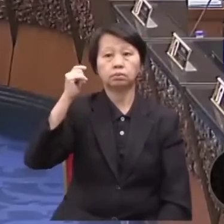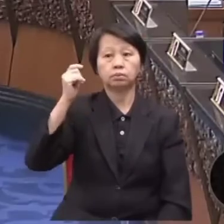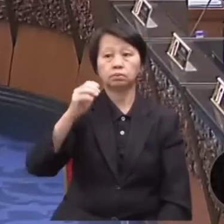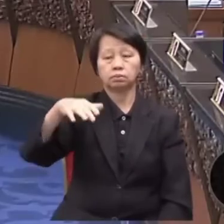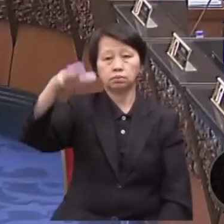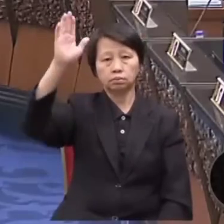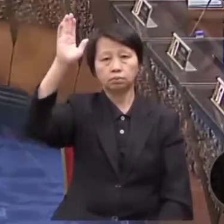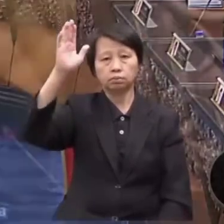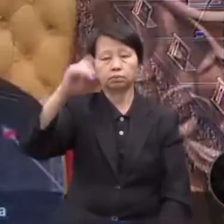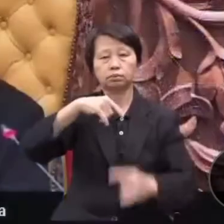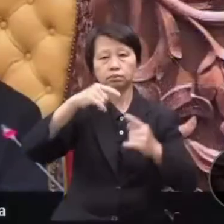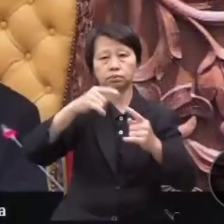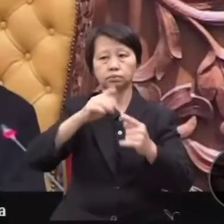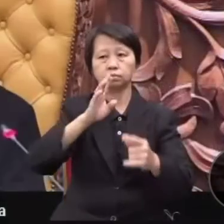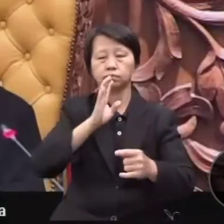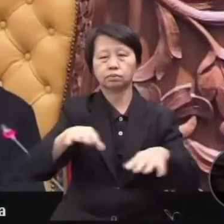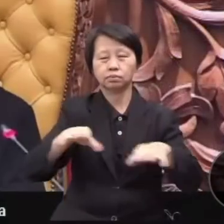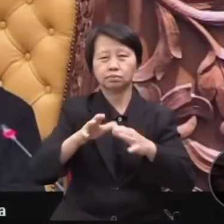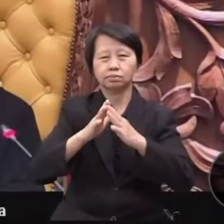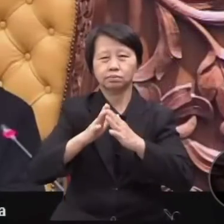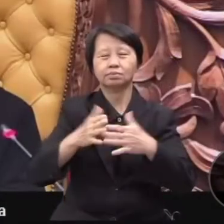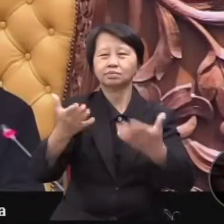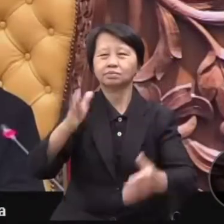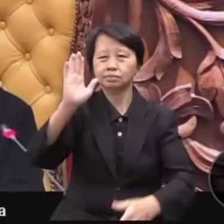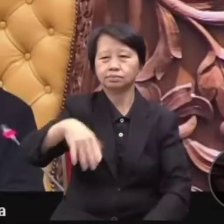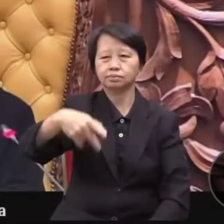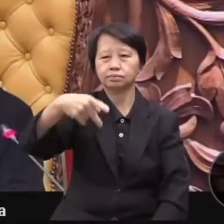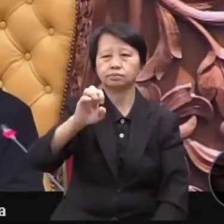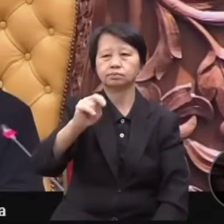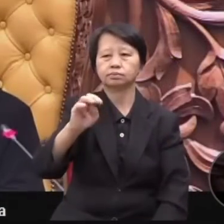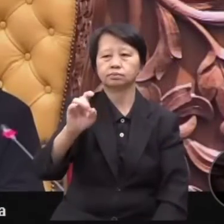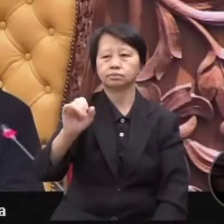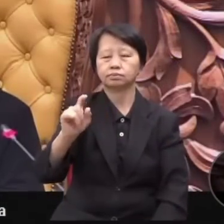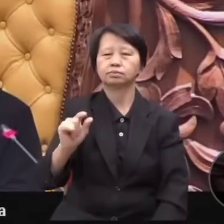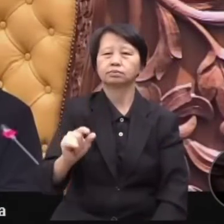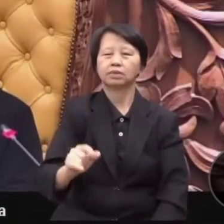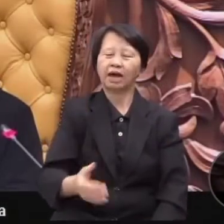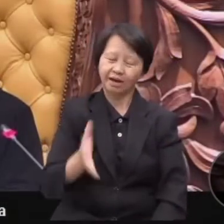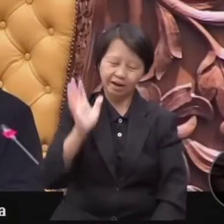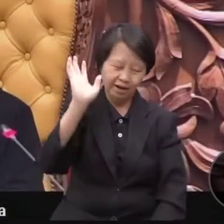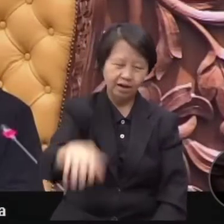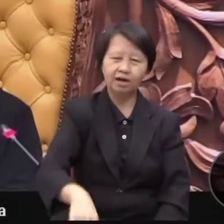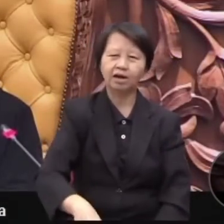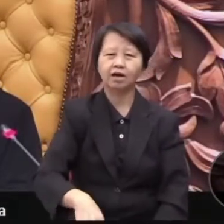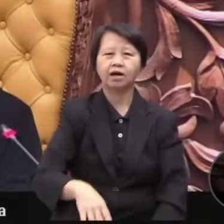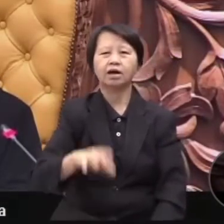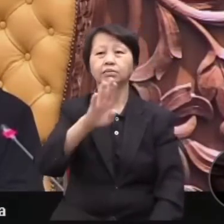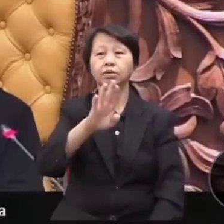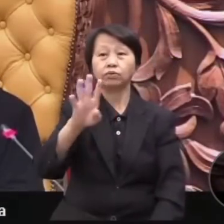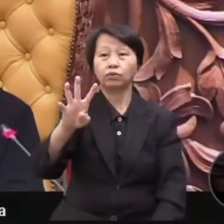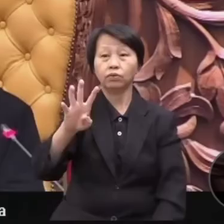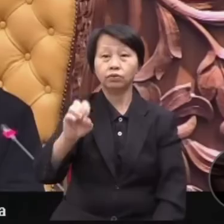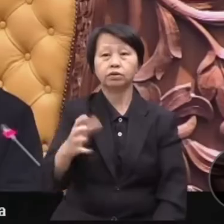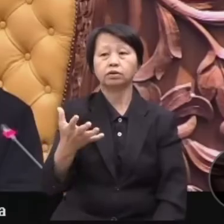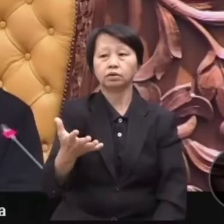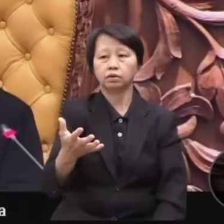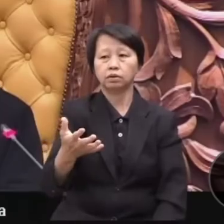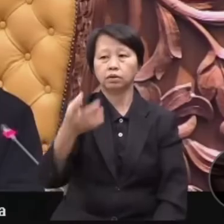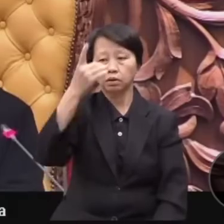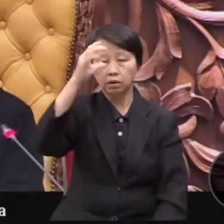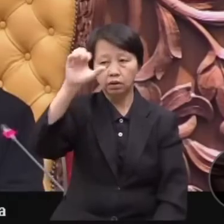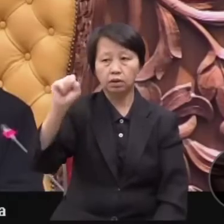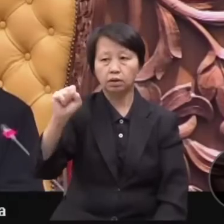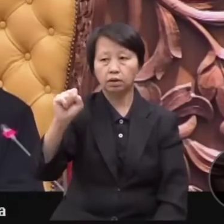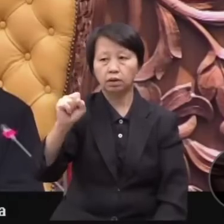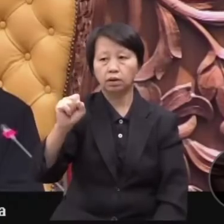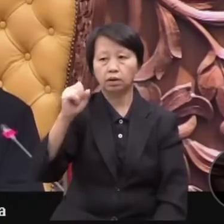Sri. Kawasan saya bila buat rayuan Penang, kena 30,000. Minta tolonglah. Terima kasih Tuan Sri Speaker. Kesian kan B40 pula tu. Kuala Datuk Sri Yang